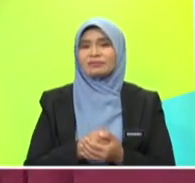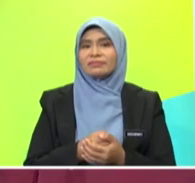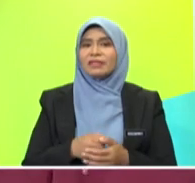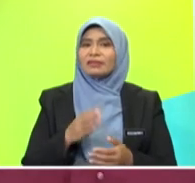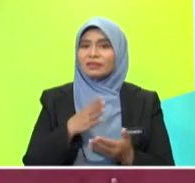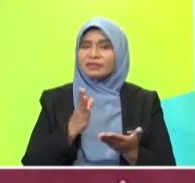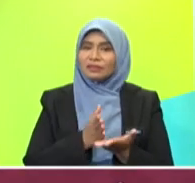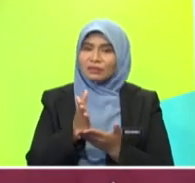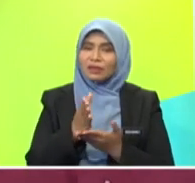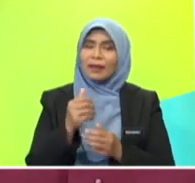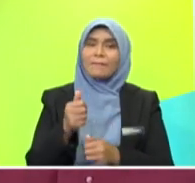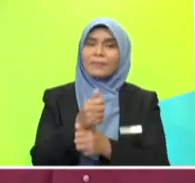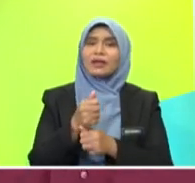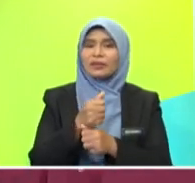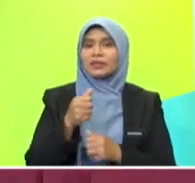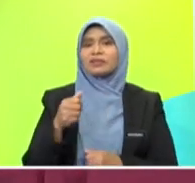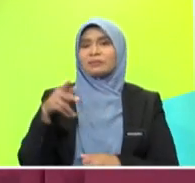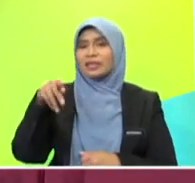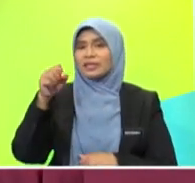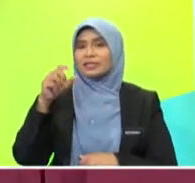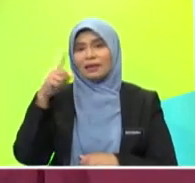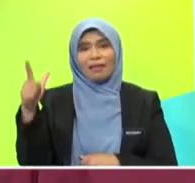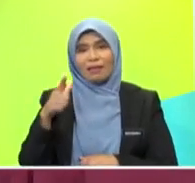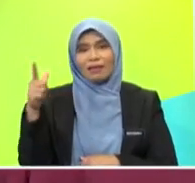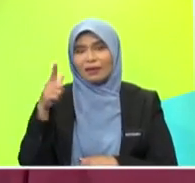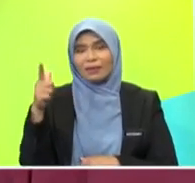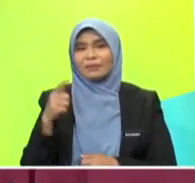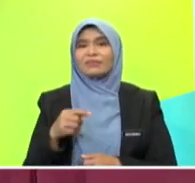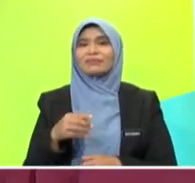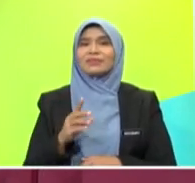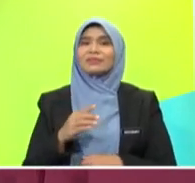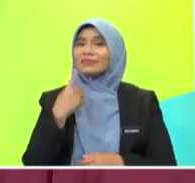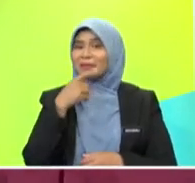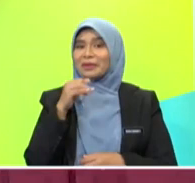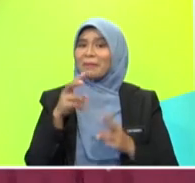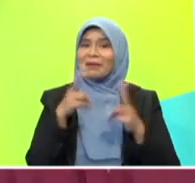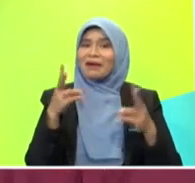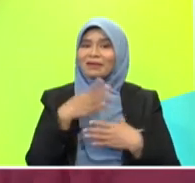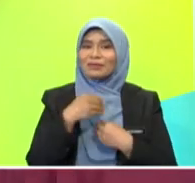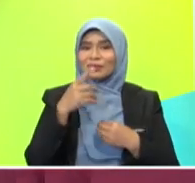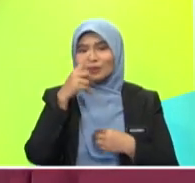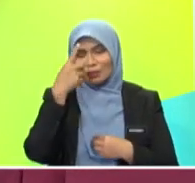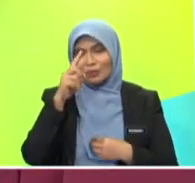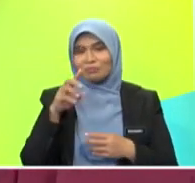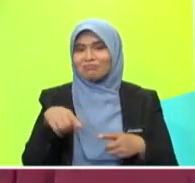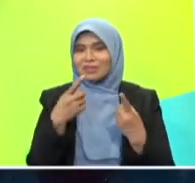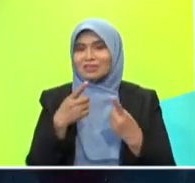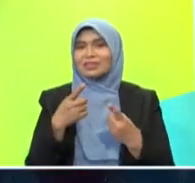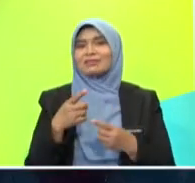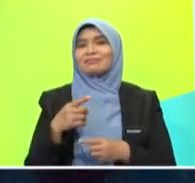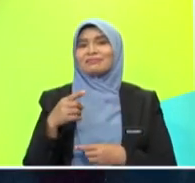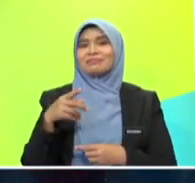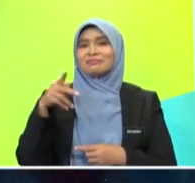seterusnya pengawas pusat sumber ya Saya paling suka pergi ke pusat sumber untuk membaca buku saya